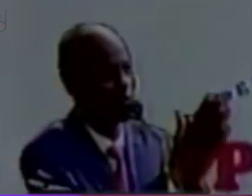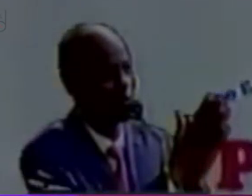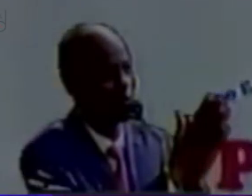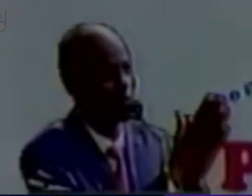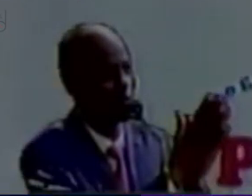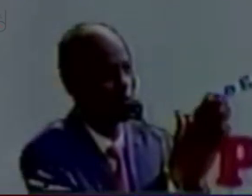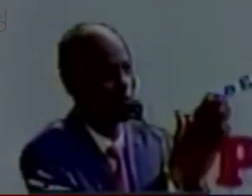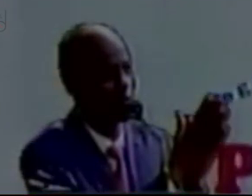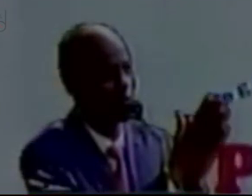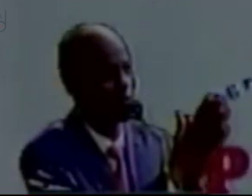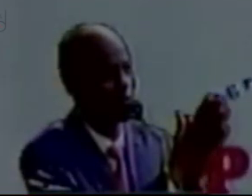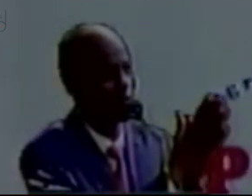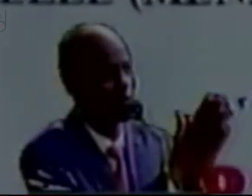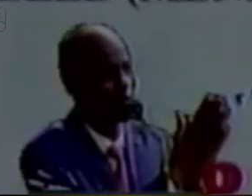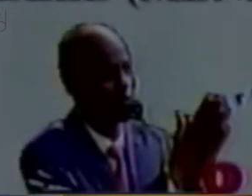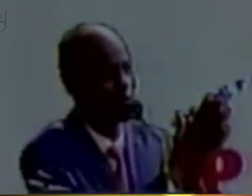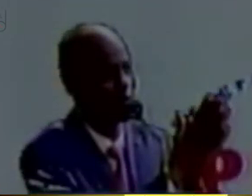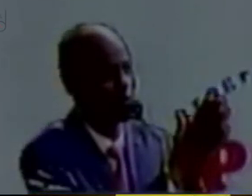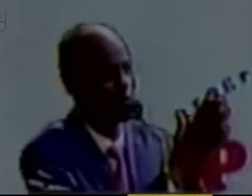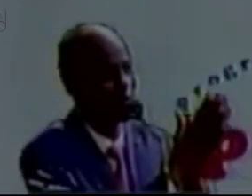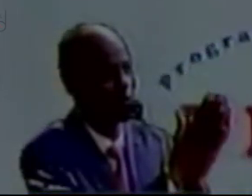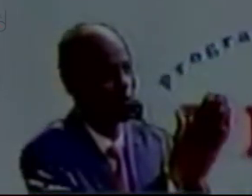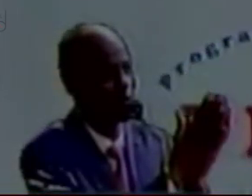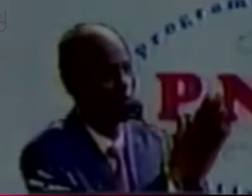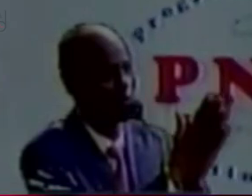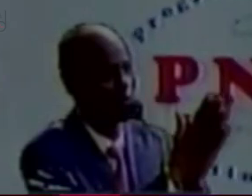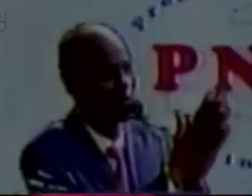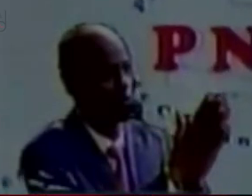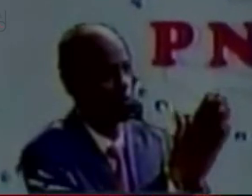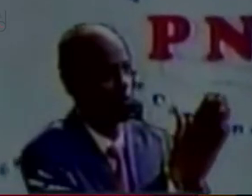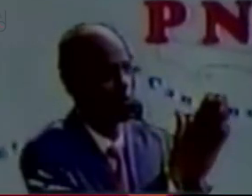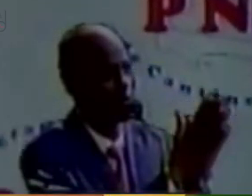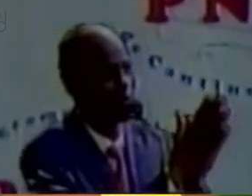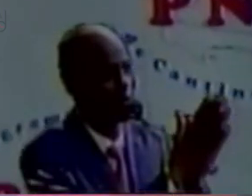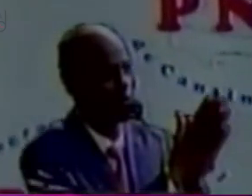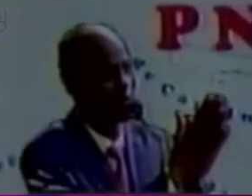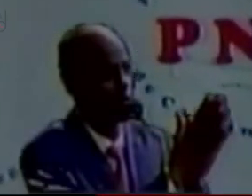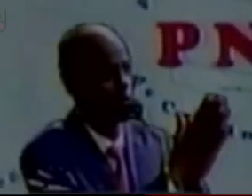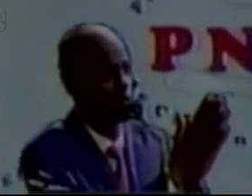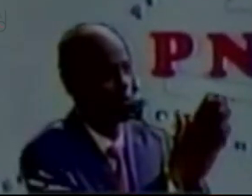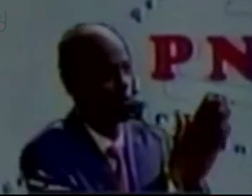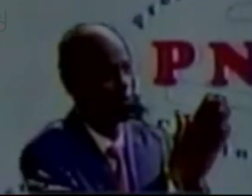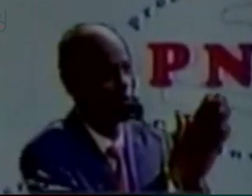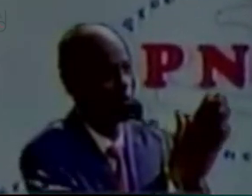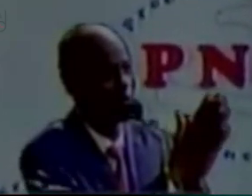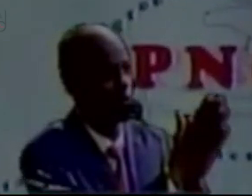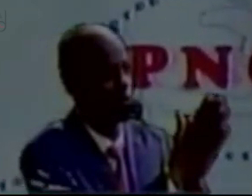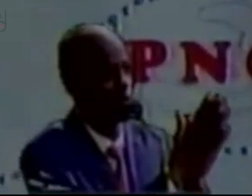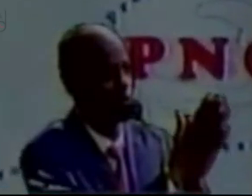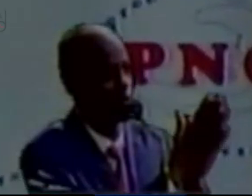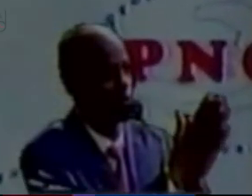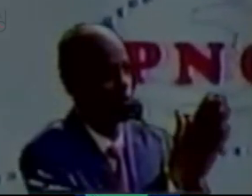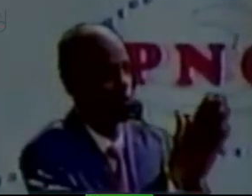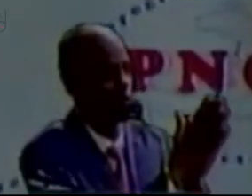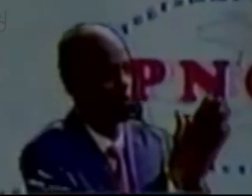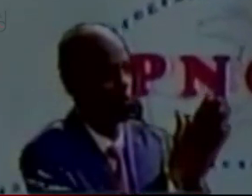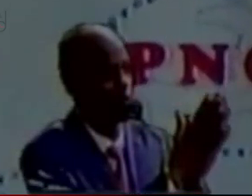7 départements sur 10. Nous avons 94